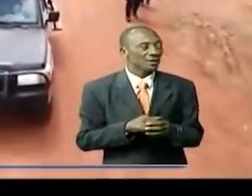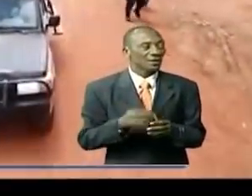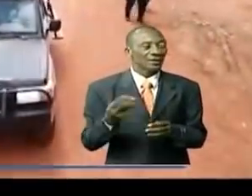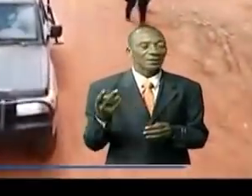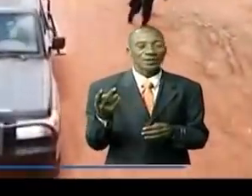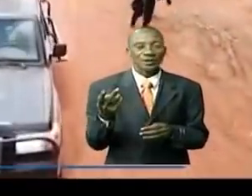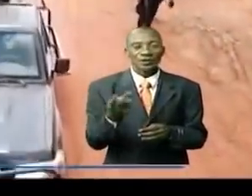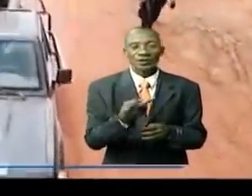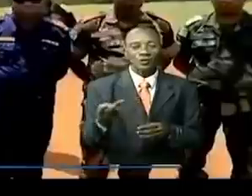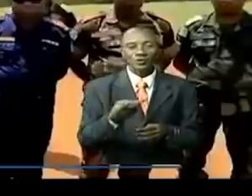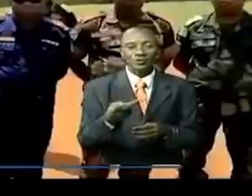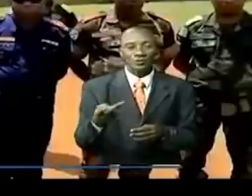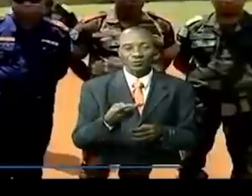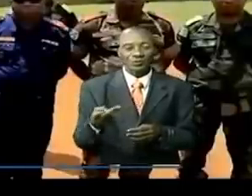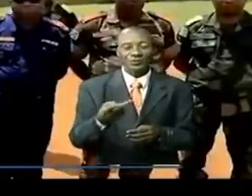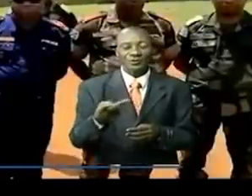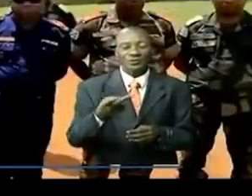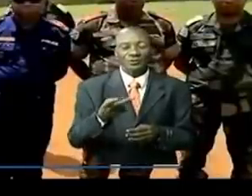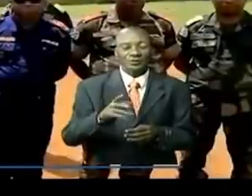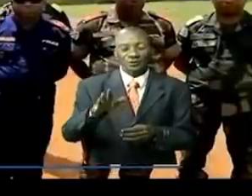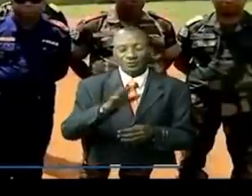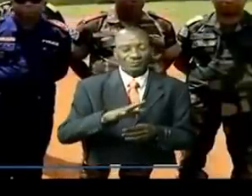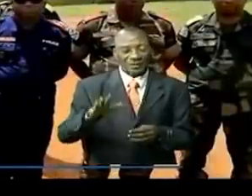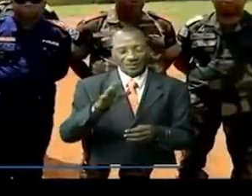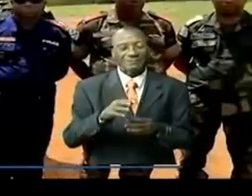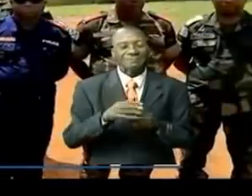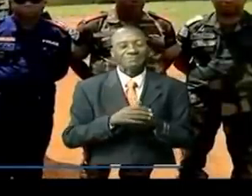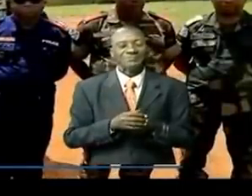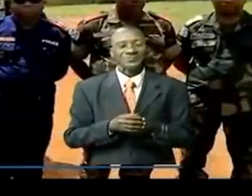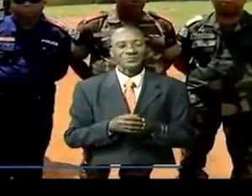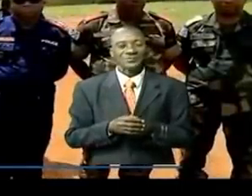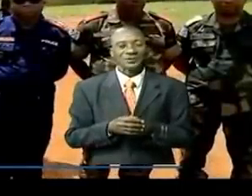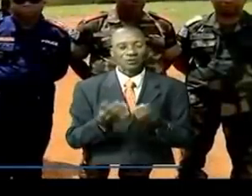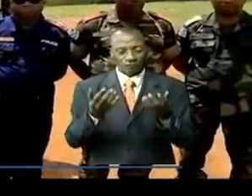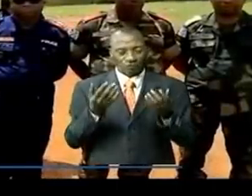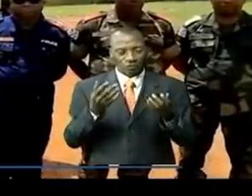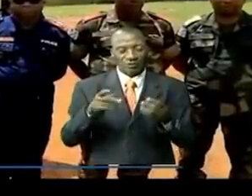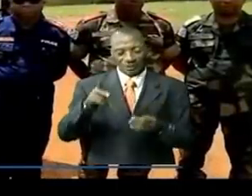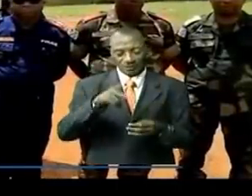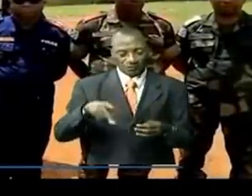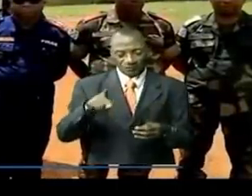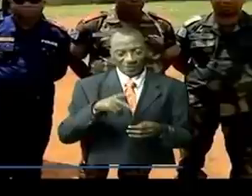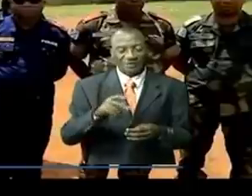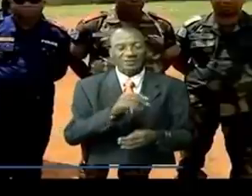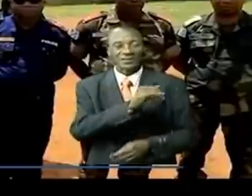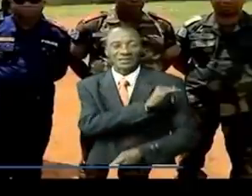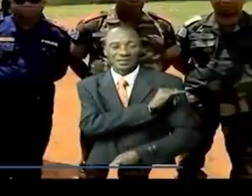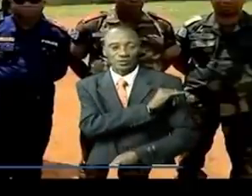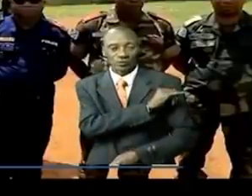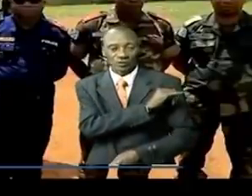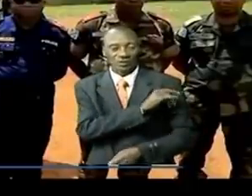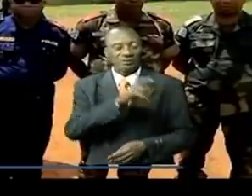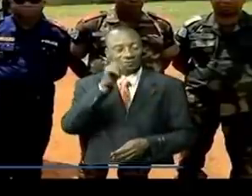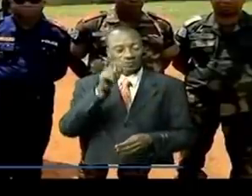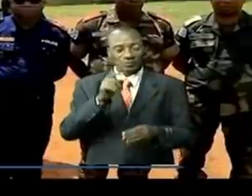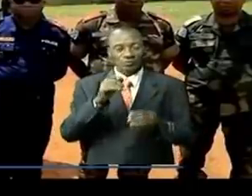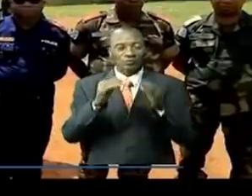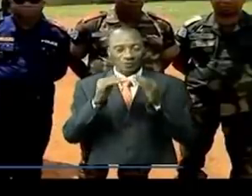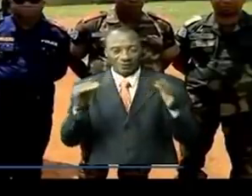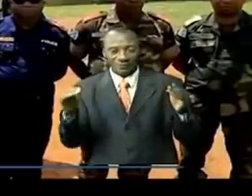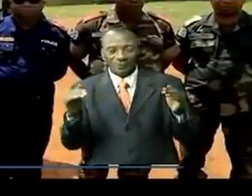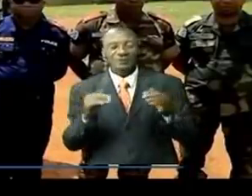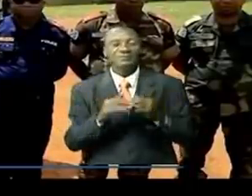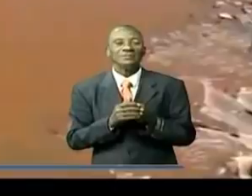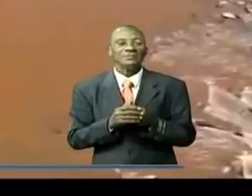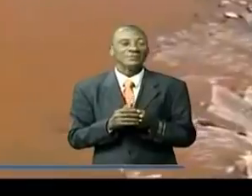Zebaz. Maintenant au moins j'ai vu les fonctionnaires, j'ai eu l'opportunité de parler avec eux, j'ai eu l'opportunité de les encourager. Et donc, je pense